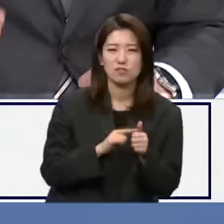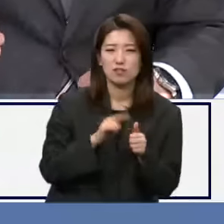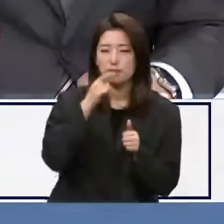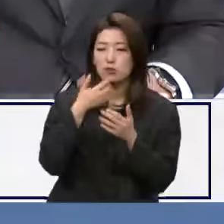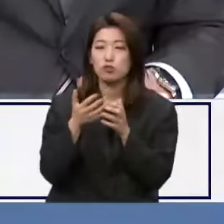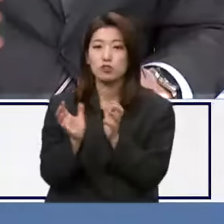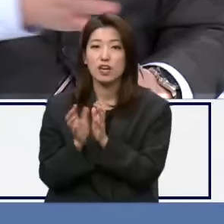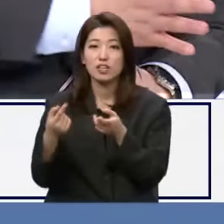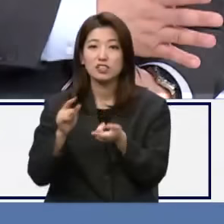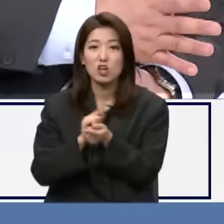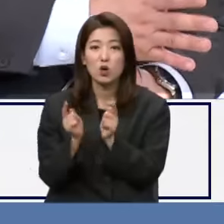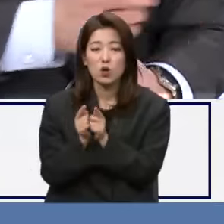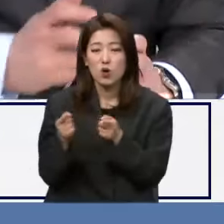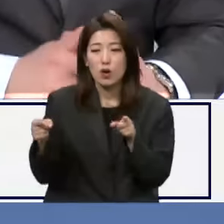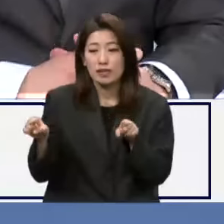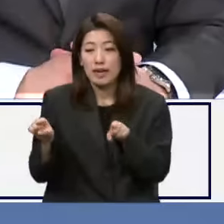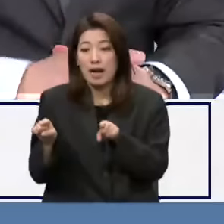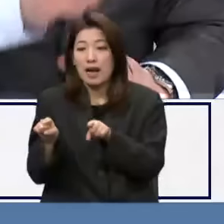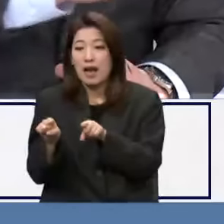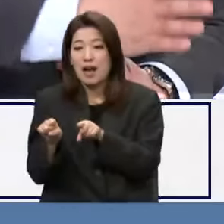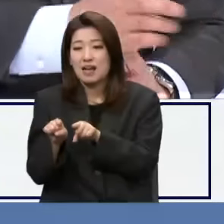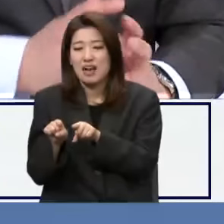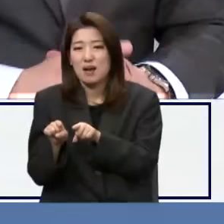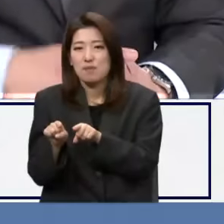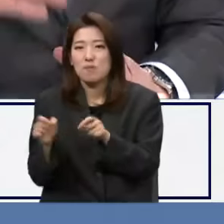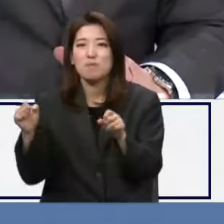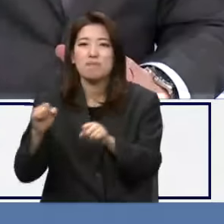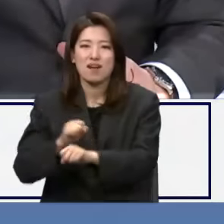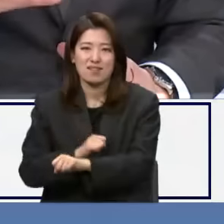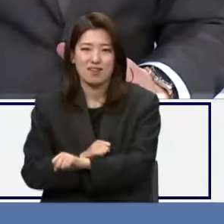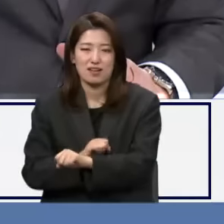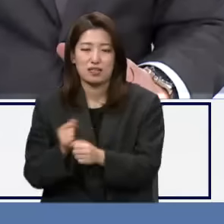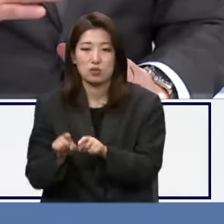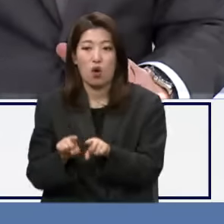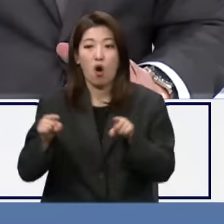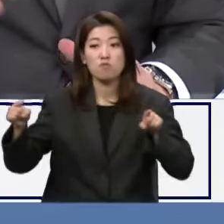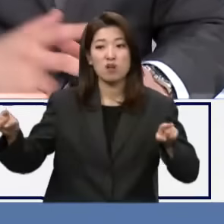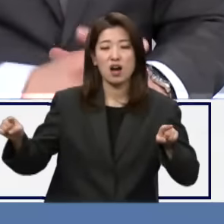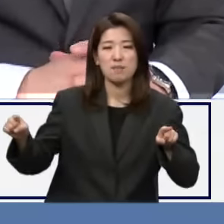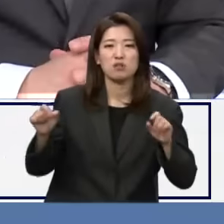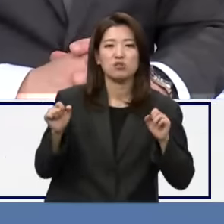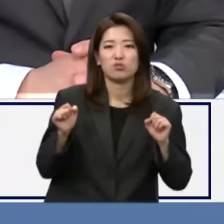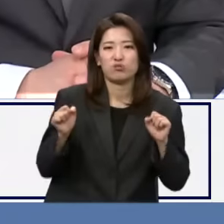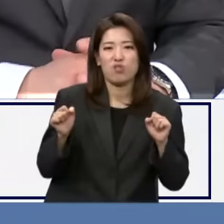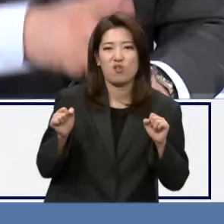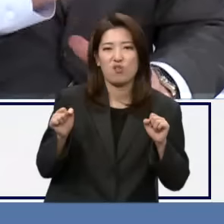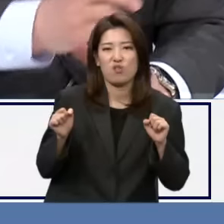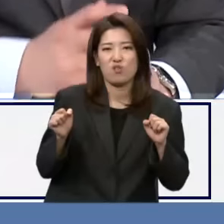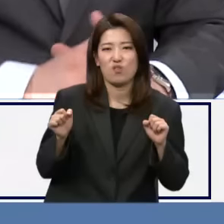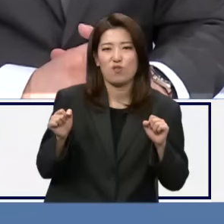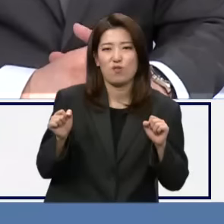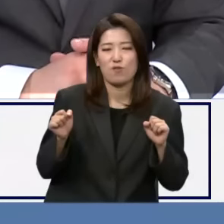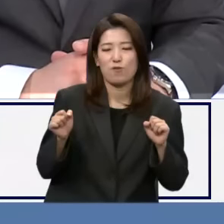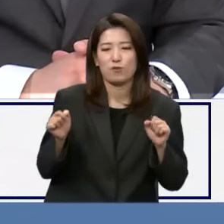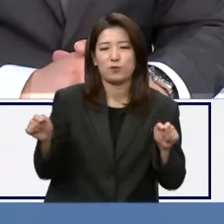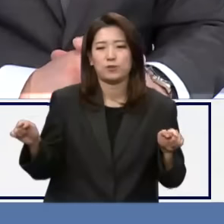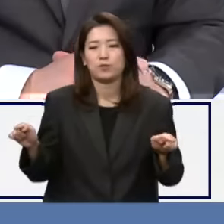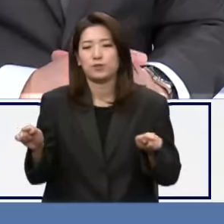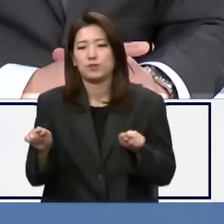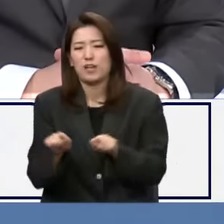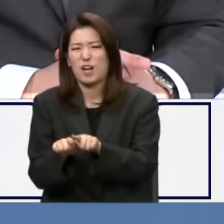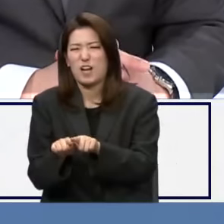녹아 녹아 버릴 테고 너무 또 떨어지면 추워서 추울 거 같고 그이 일종의 등 거리를 녹지 않고 춥지 않을 정도의 등 거리를 어떻게